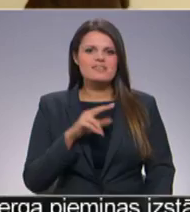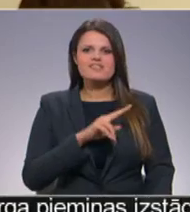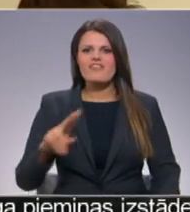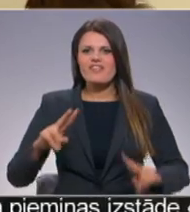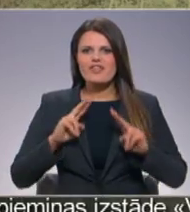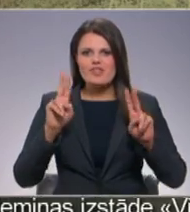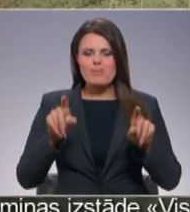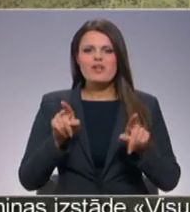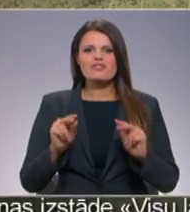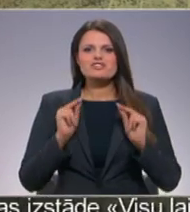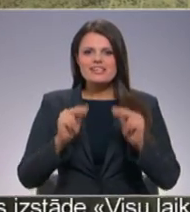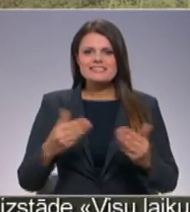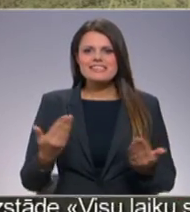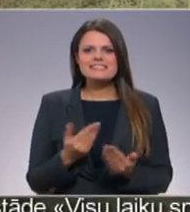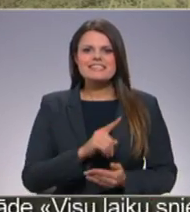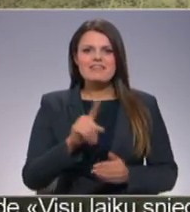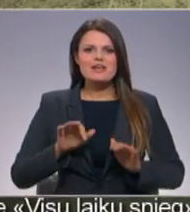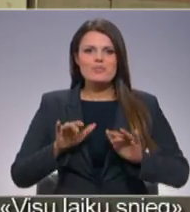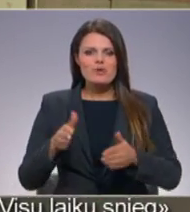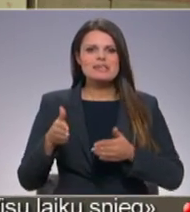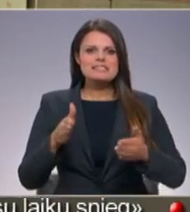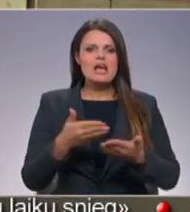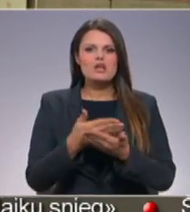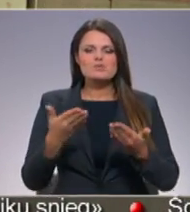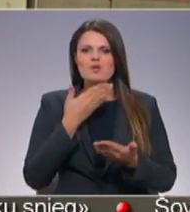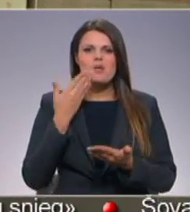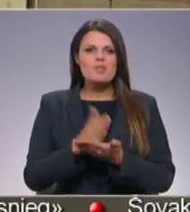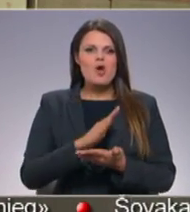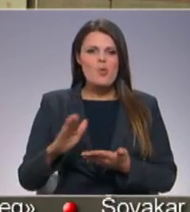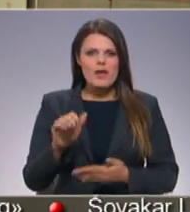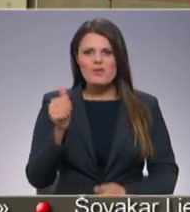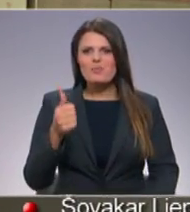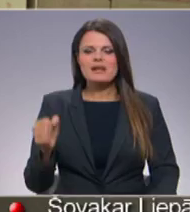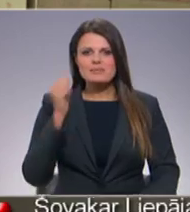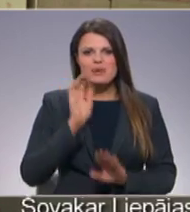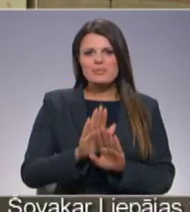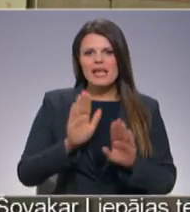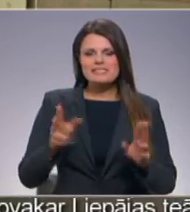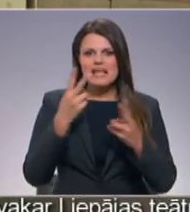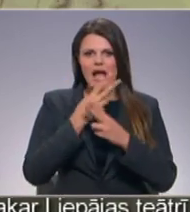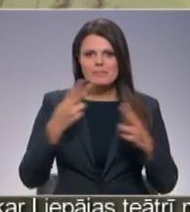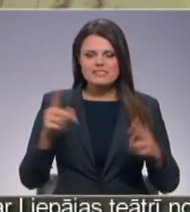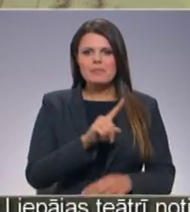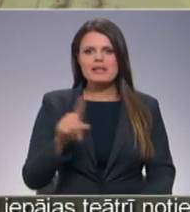nemiršu. Viņš ticēja, ka dzīve ir process, ceļš, kuram nav beigu. Mākslinieka piemiņas izstādi apskatām